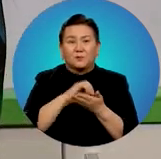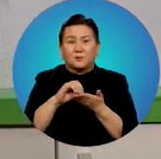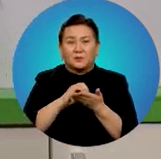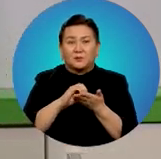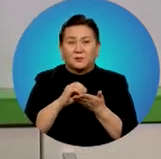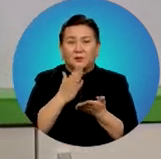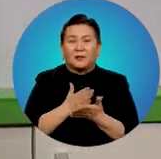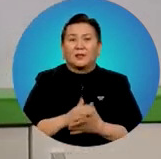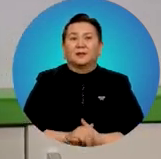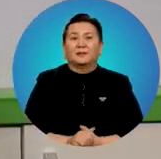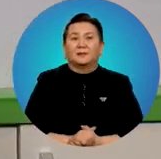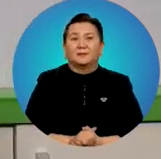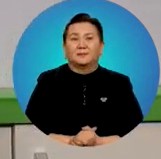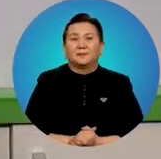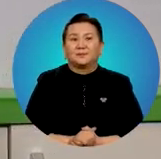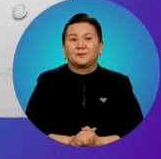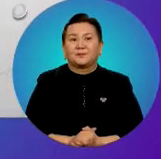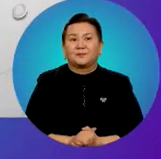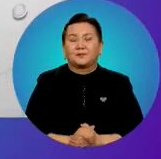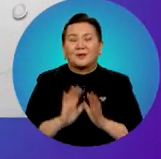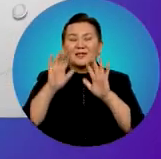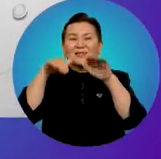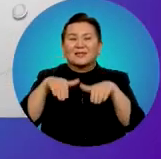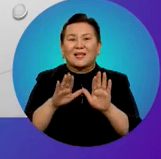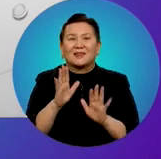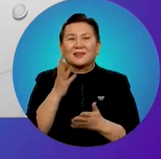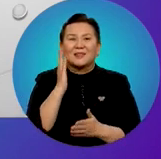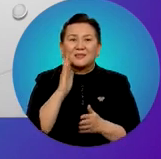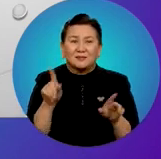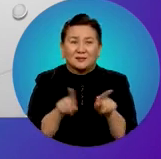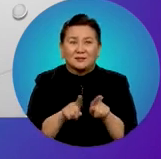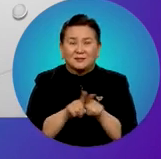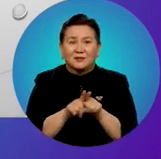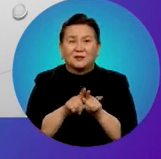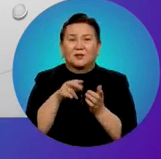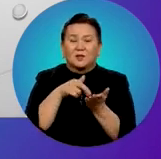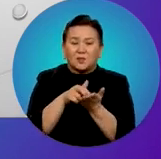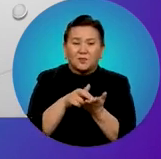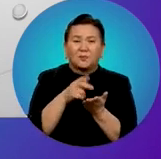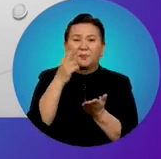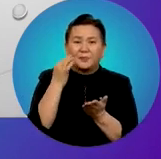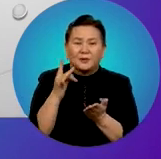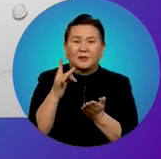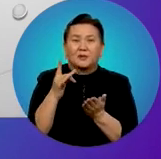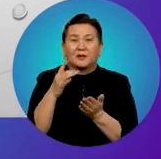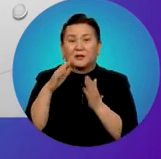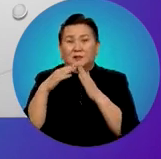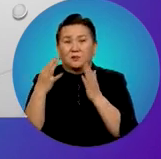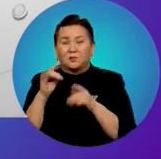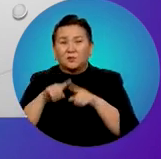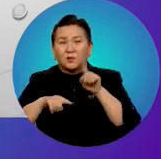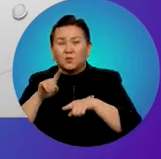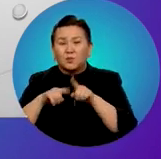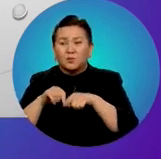бол бичсэн байгаа. За цогцлбарыг уншия. 70 ээжийн ариун хөвлийд хөвж явдаг нефт тээврийн ургац чиргүүл юуны